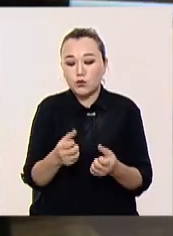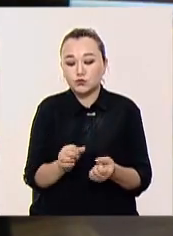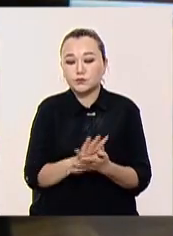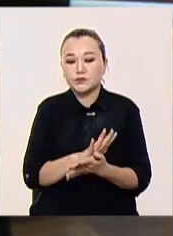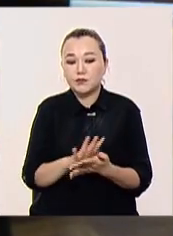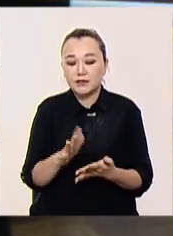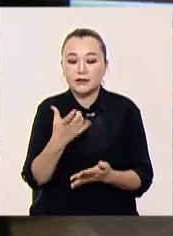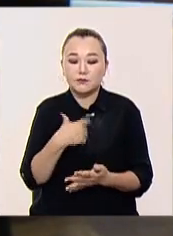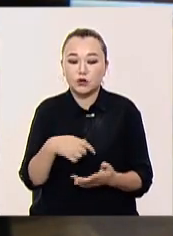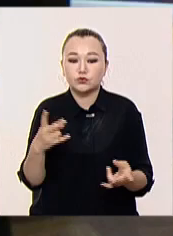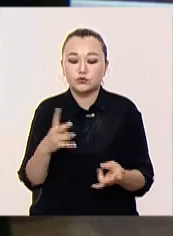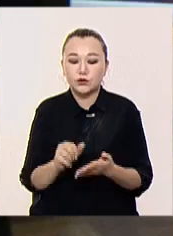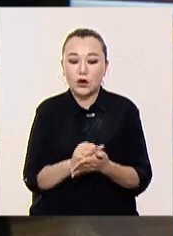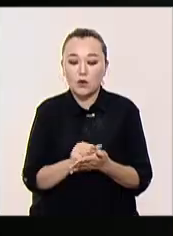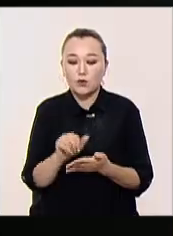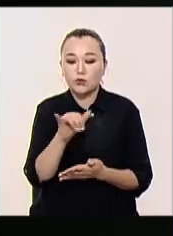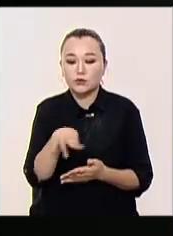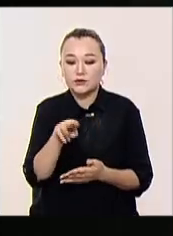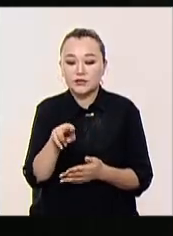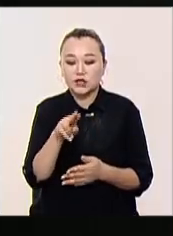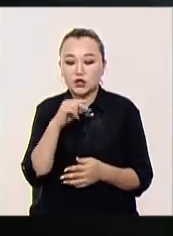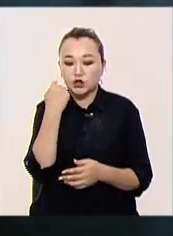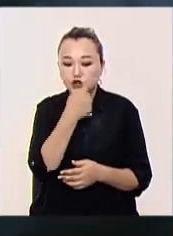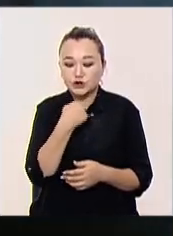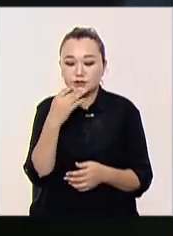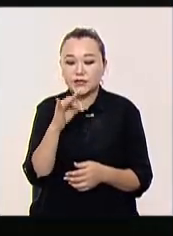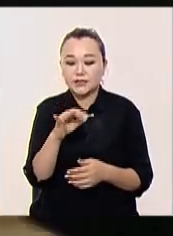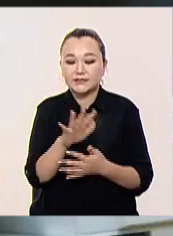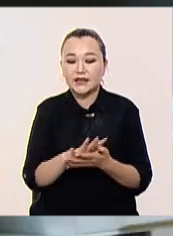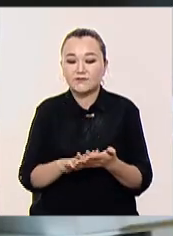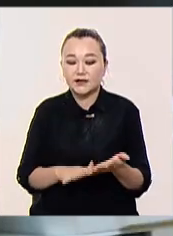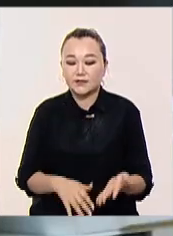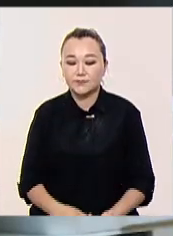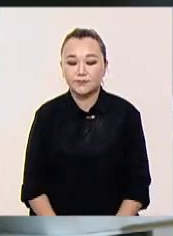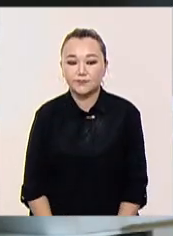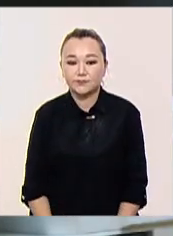бесплатно. При себе надо иметь документ, удостоверяющий личность и заявление.